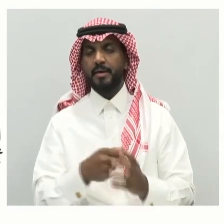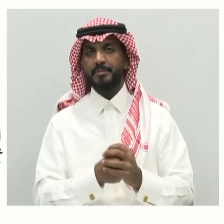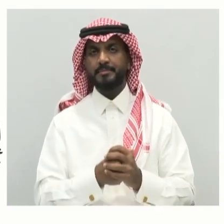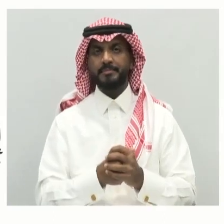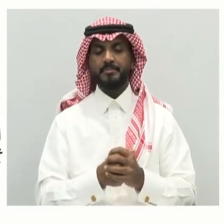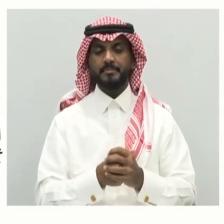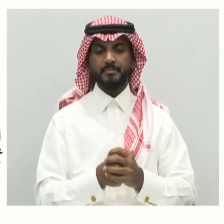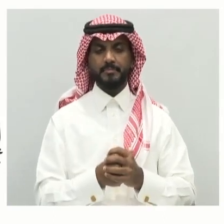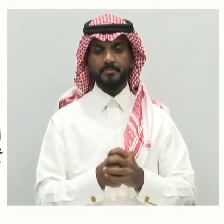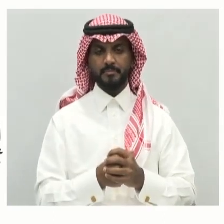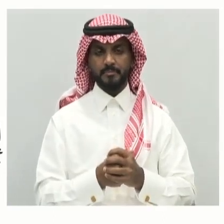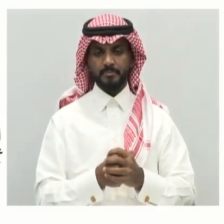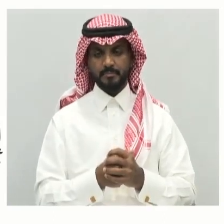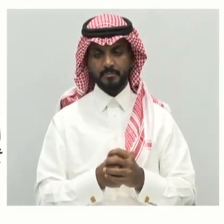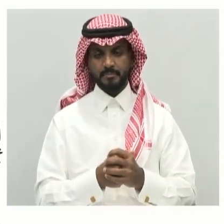الطالبات